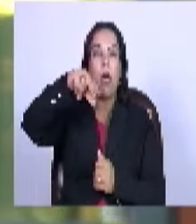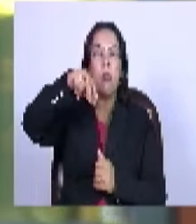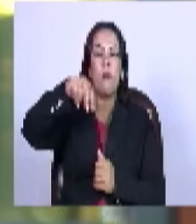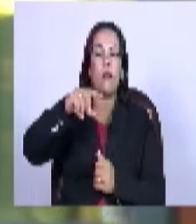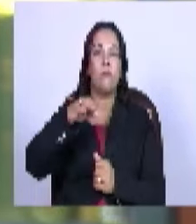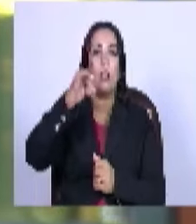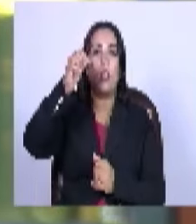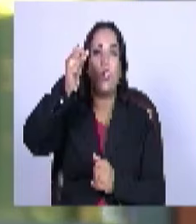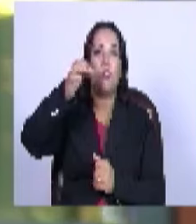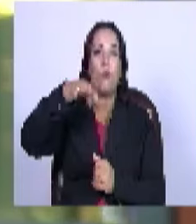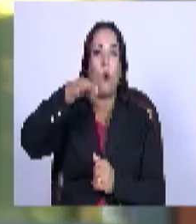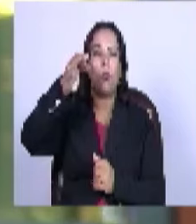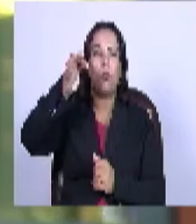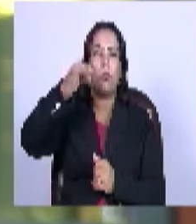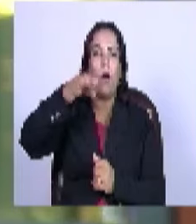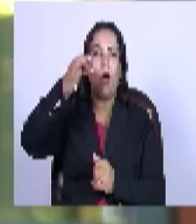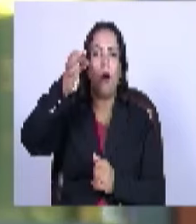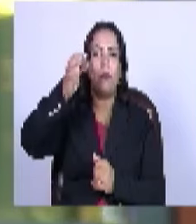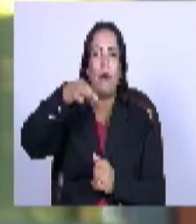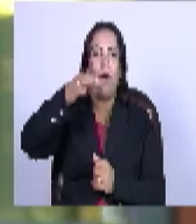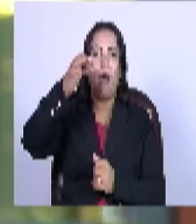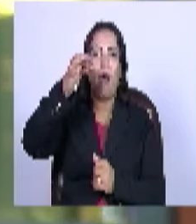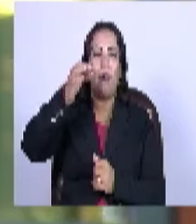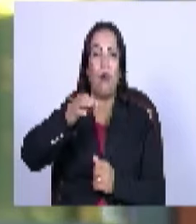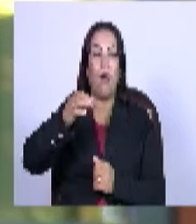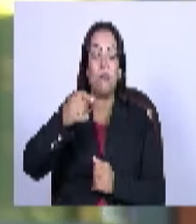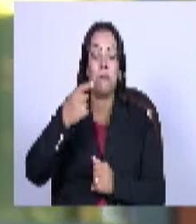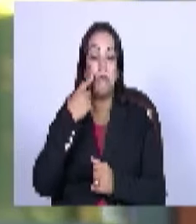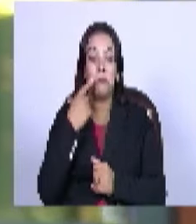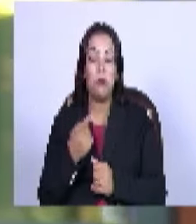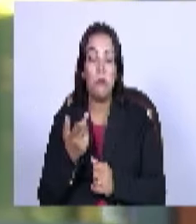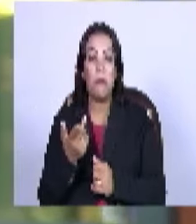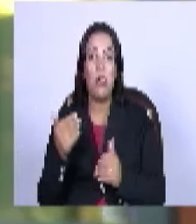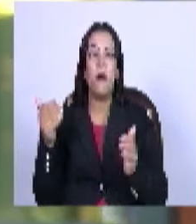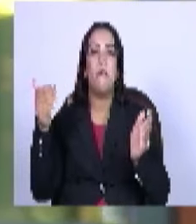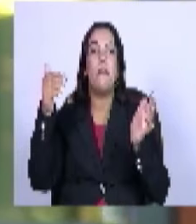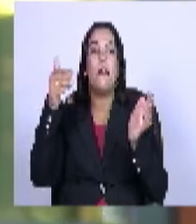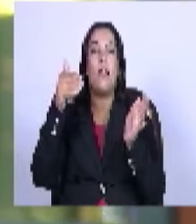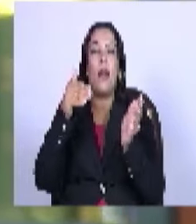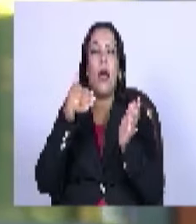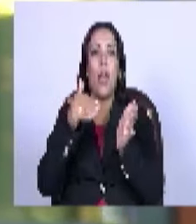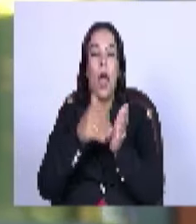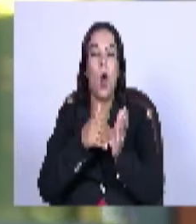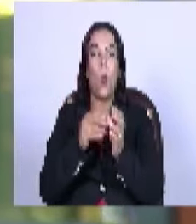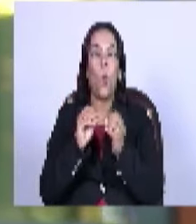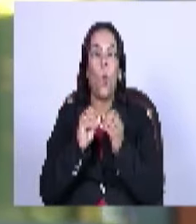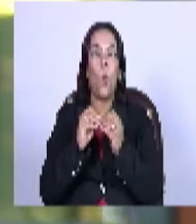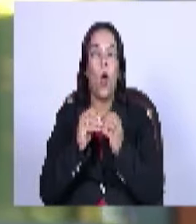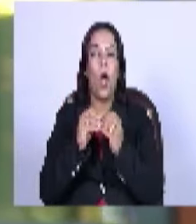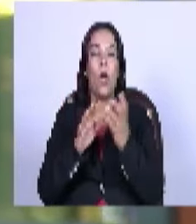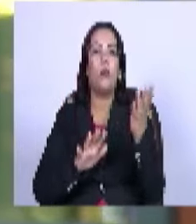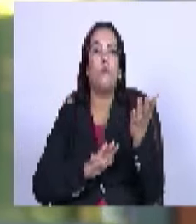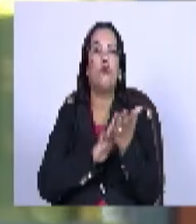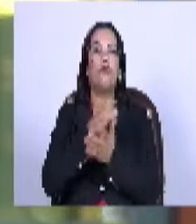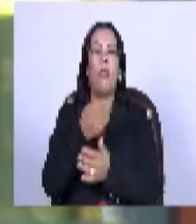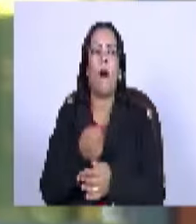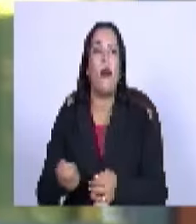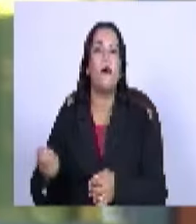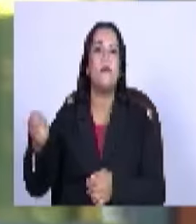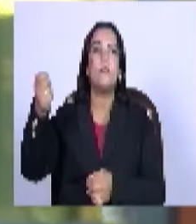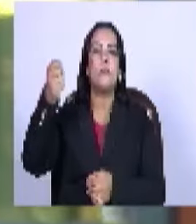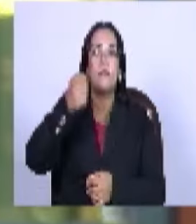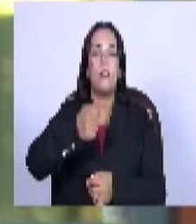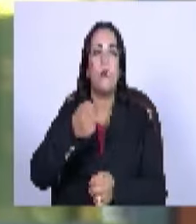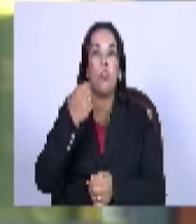عماله تنقط نقطه نقطه نقطه فده طبعا بيؤدي في النهايه الى مشكلات تانيه يعني